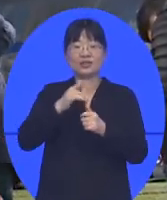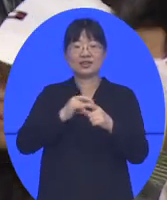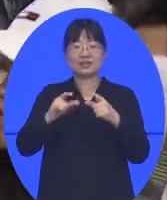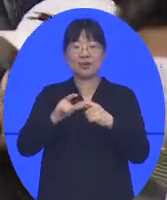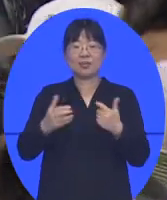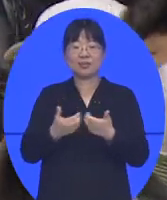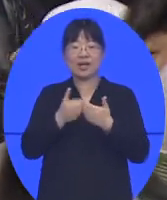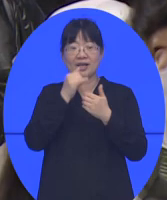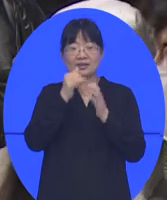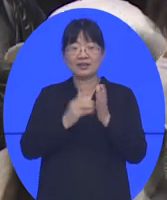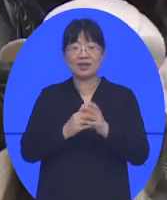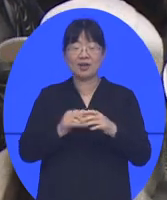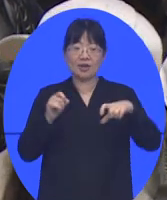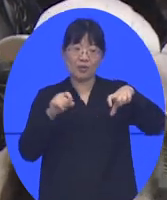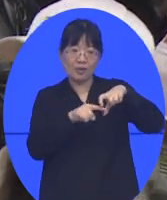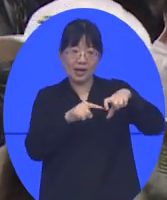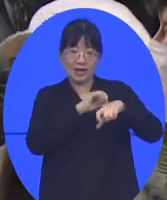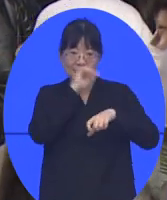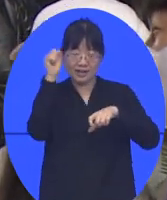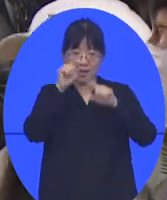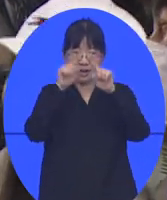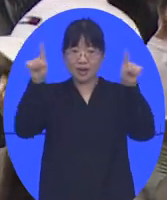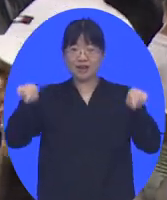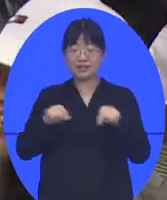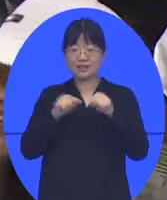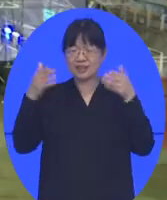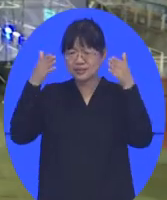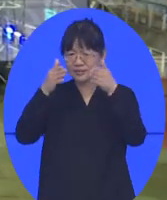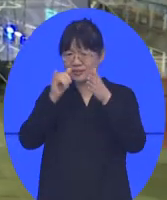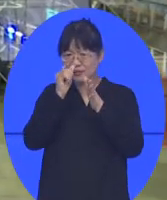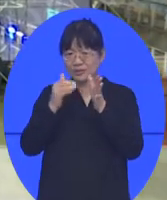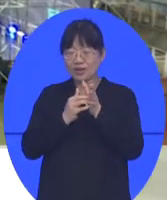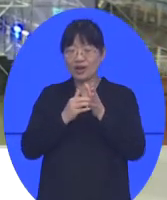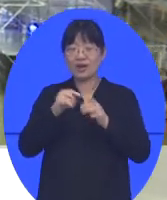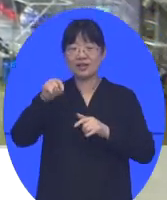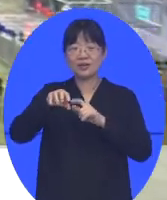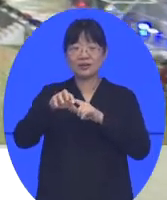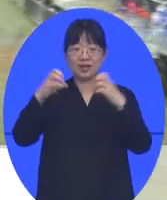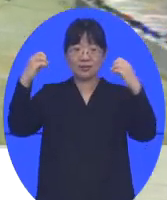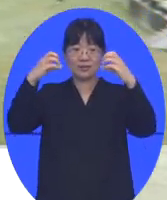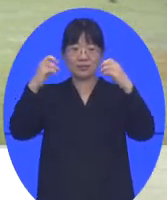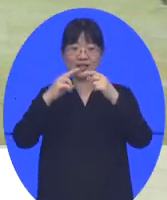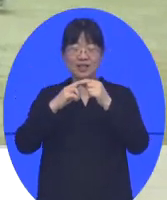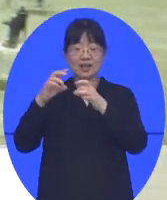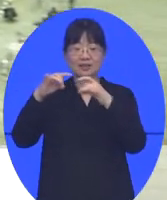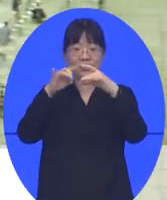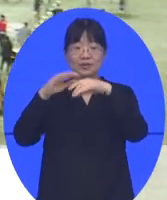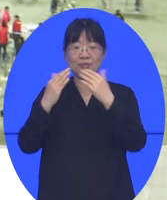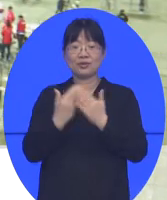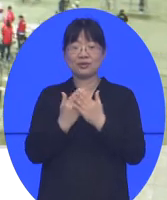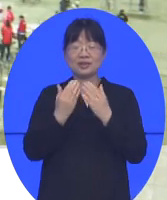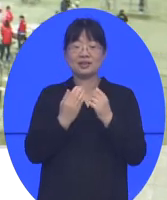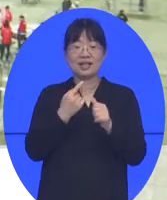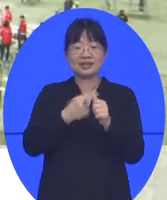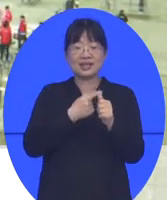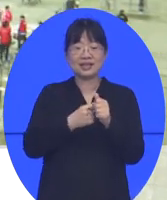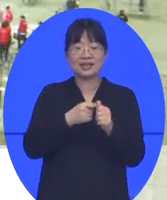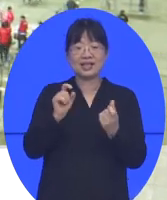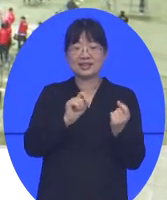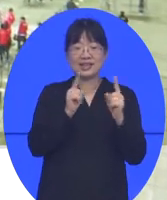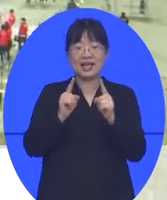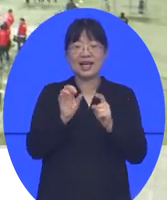돋았습니다. 골을 넣을까 경기장 전광판에 시선 집중. 현장의 불빛과 전기 모두